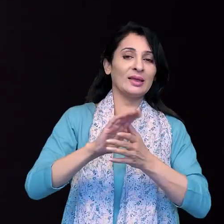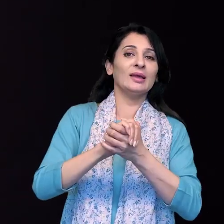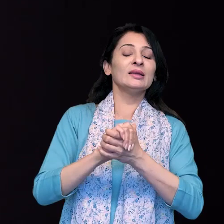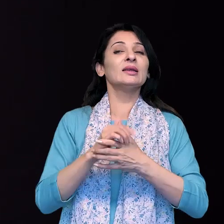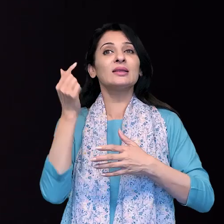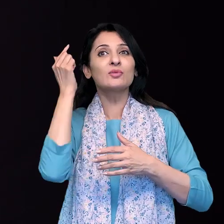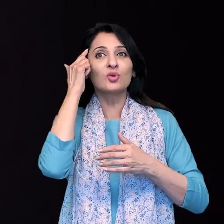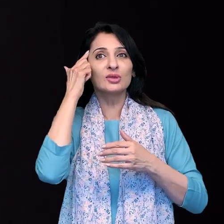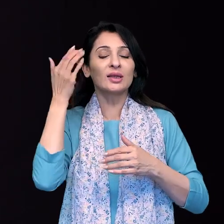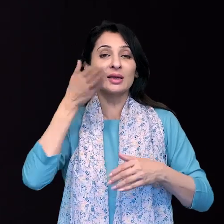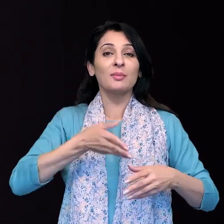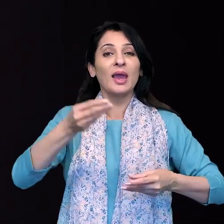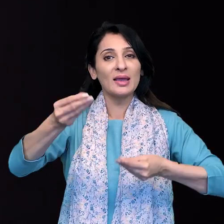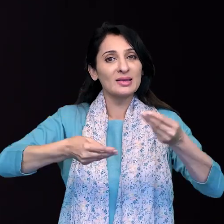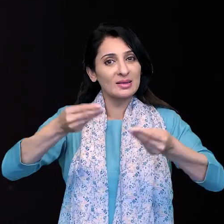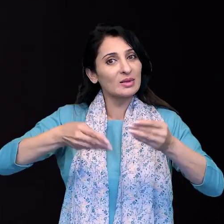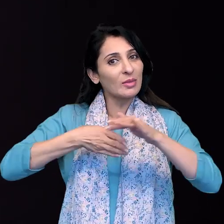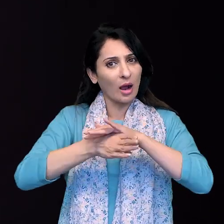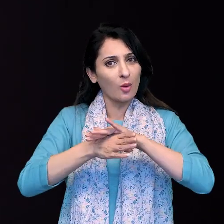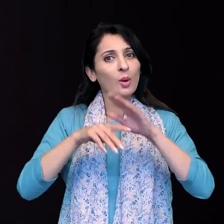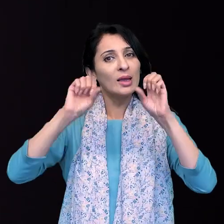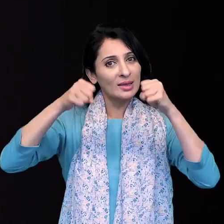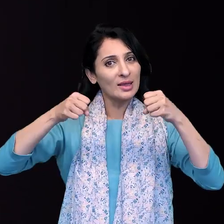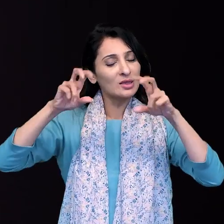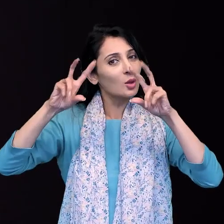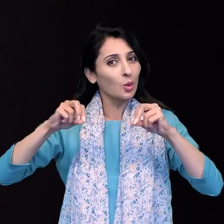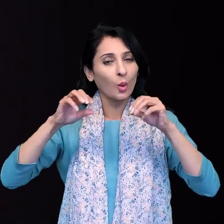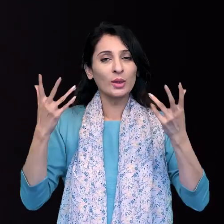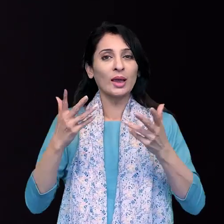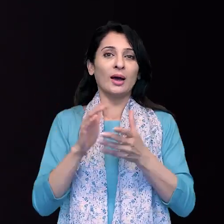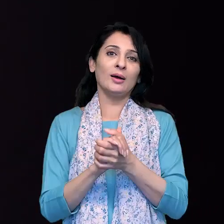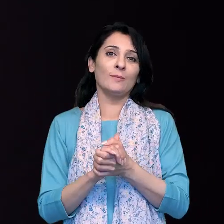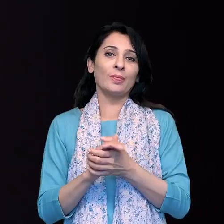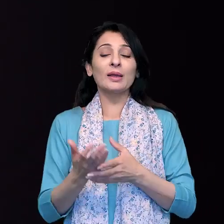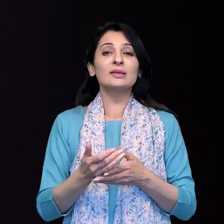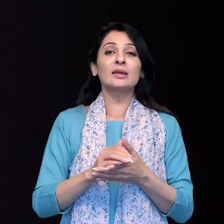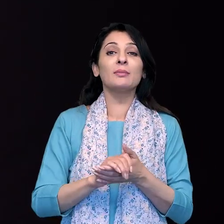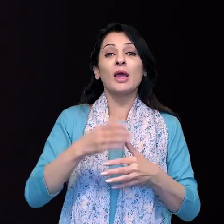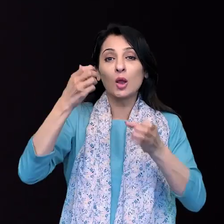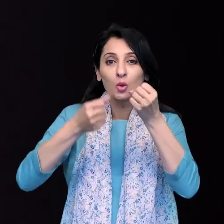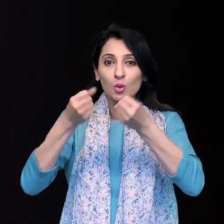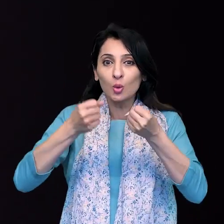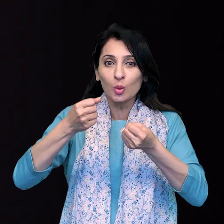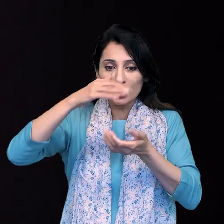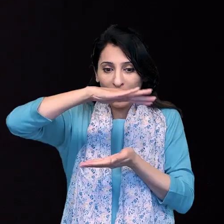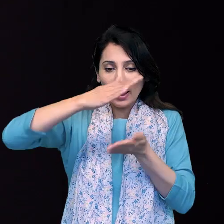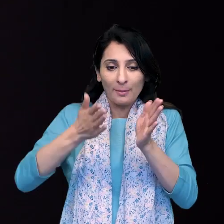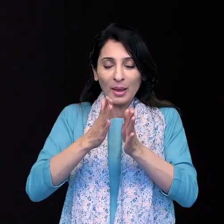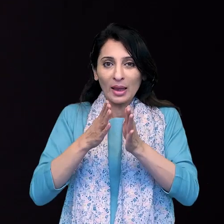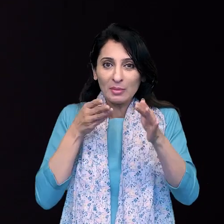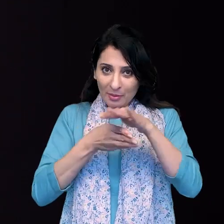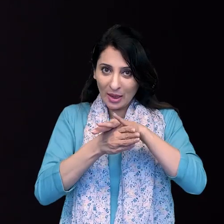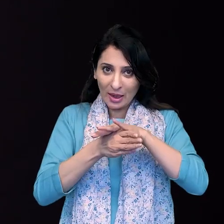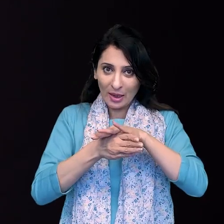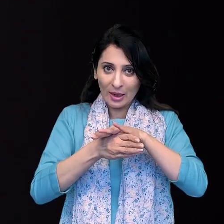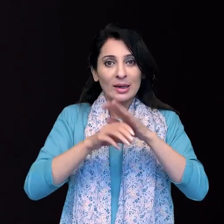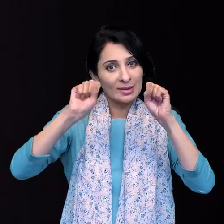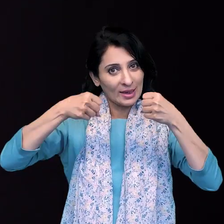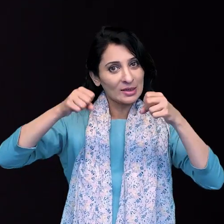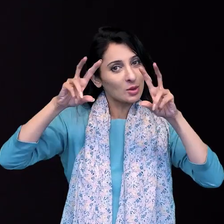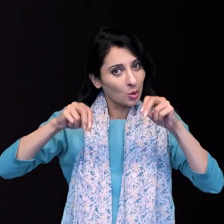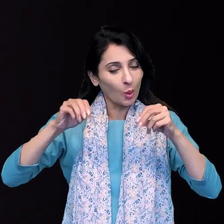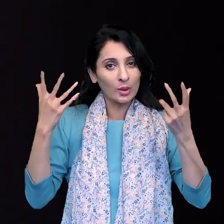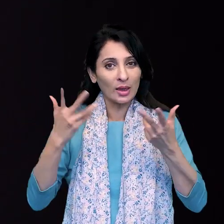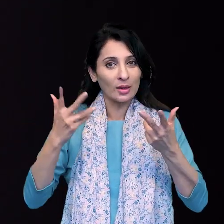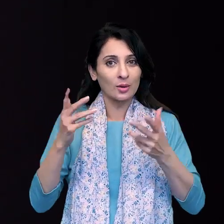आप सोचना आ जाते हैं कि जी मैं इस बिजनेस में आऊं या नहीं आऊं। फॉर एग्जांपल, मैं पैकेज दूध की इंडस्ट्री में, मुझे आना चाहिए कि नहीं आना चाहिए। अगर आपके पास डेटा